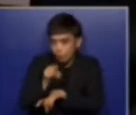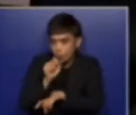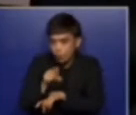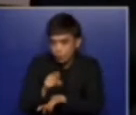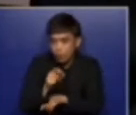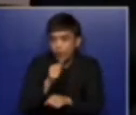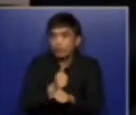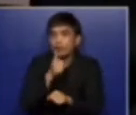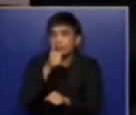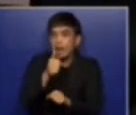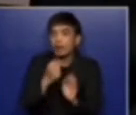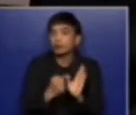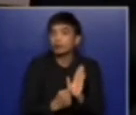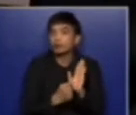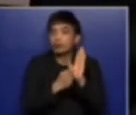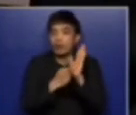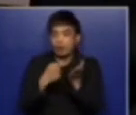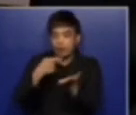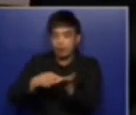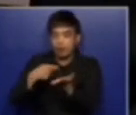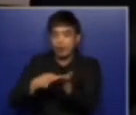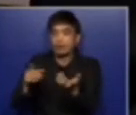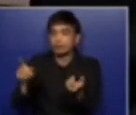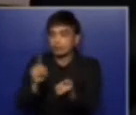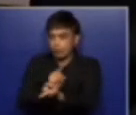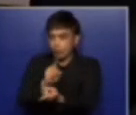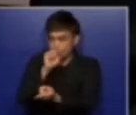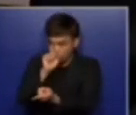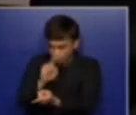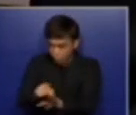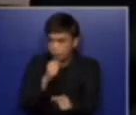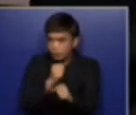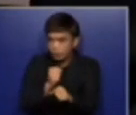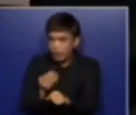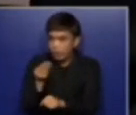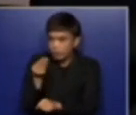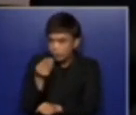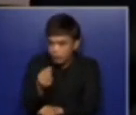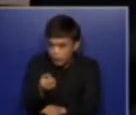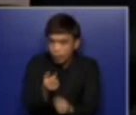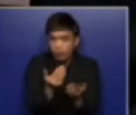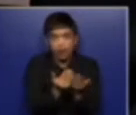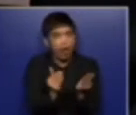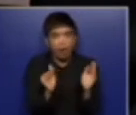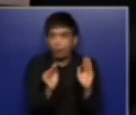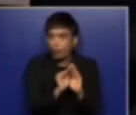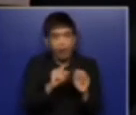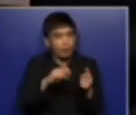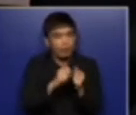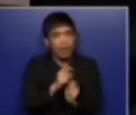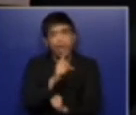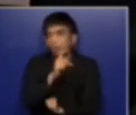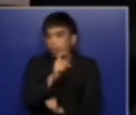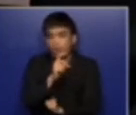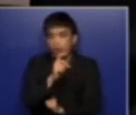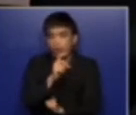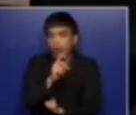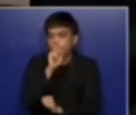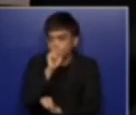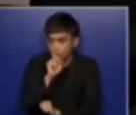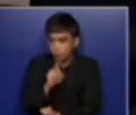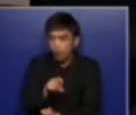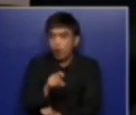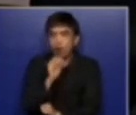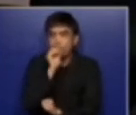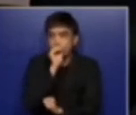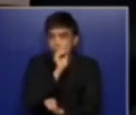กันสังคมขยับให้ไวจะไม่ตายกันทั้งครอบครัวต้องเรียนท่านประธ